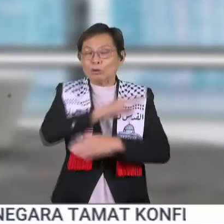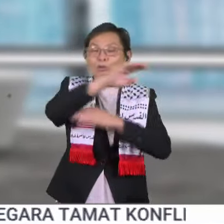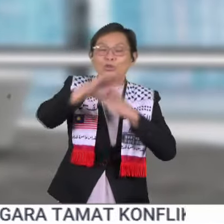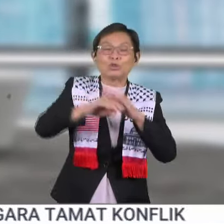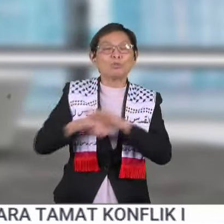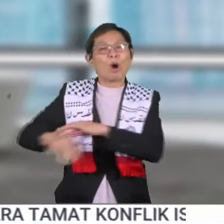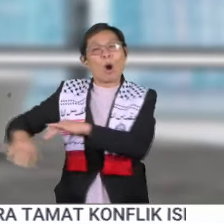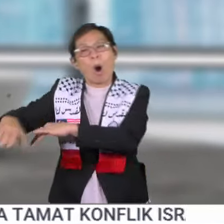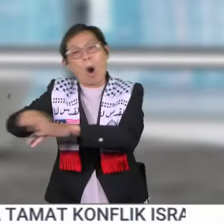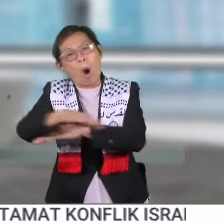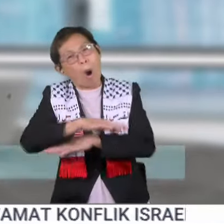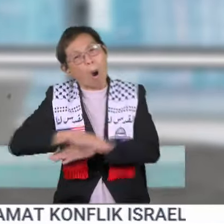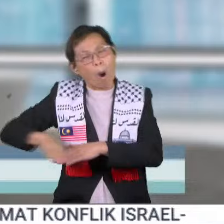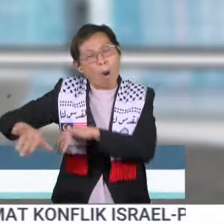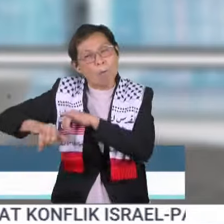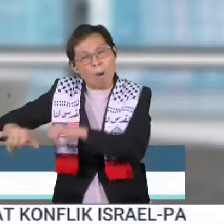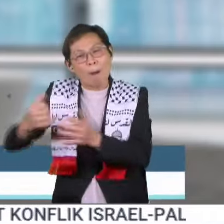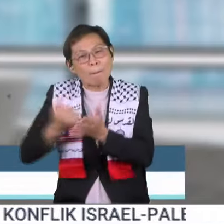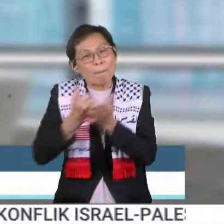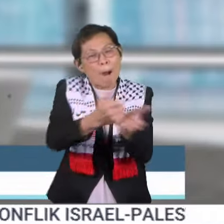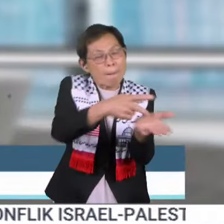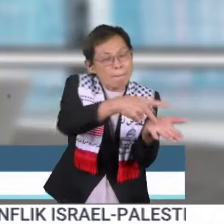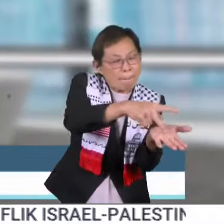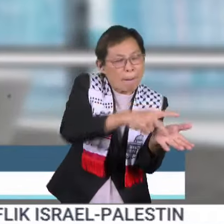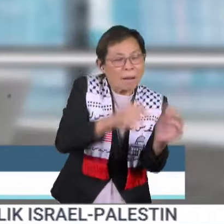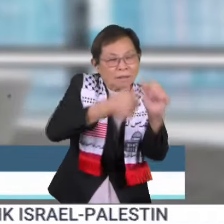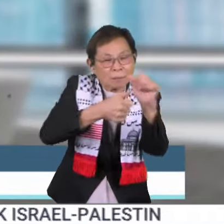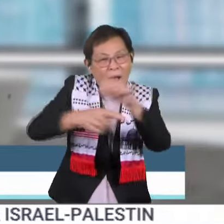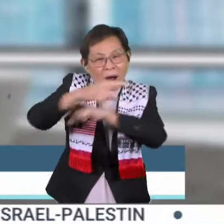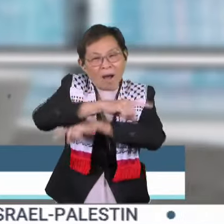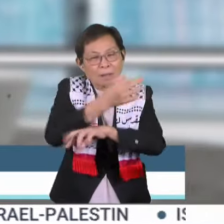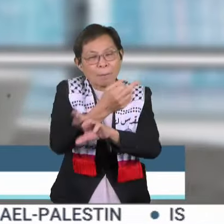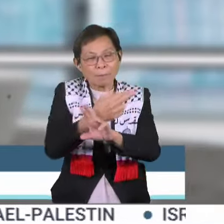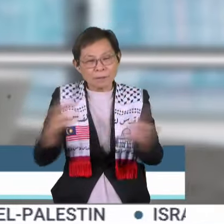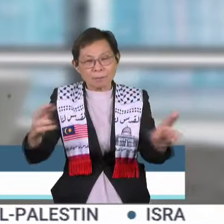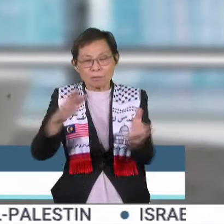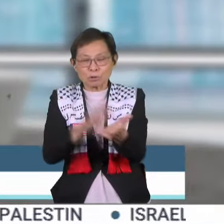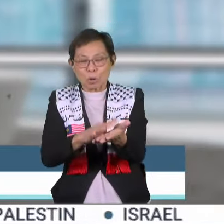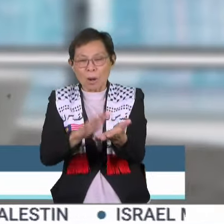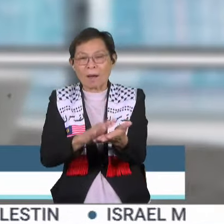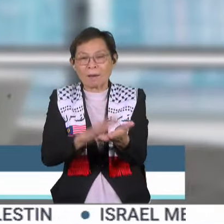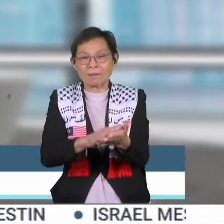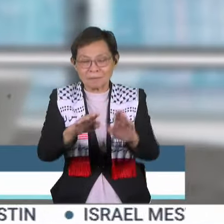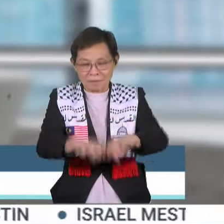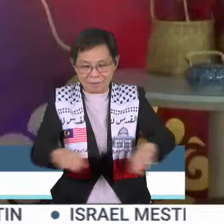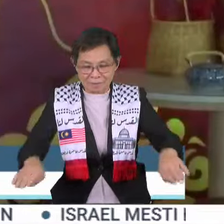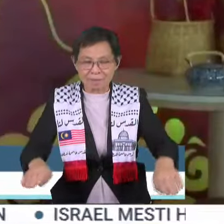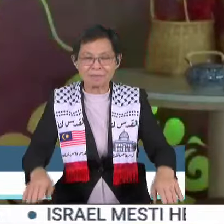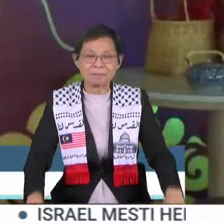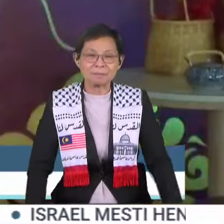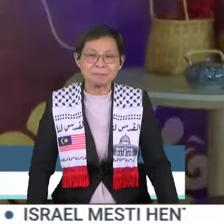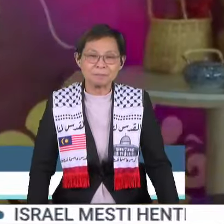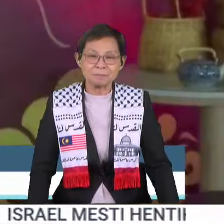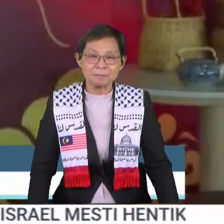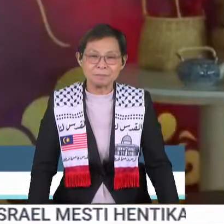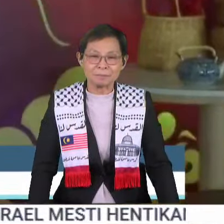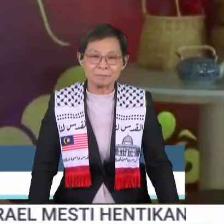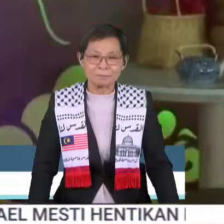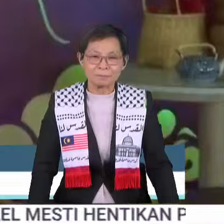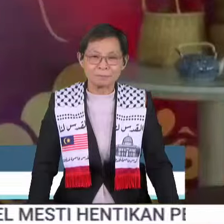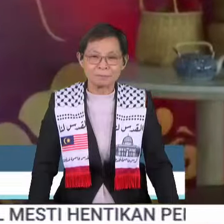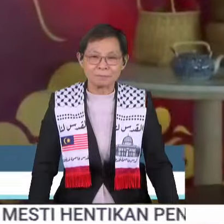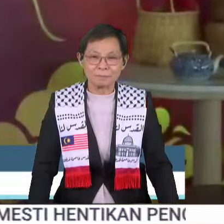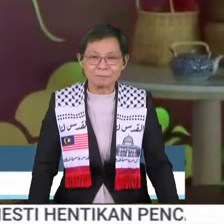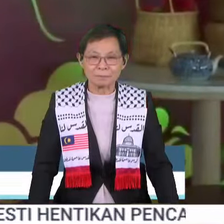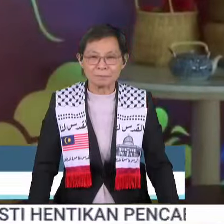Senada bantuan berupaya membantu perbelajaran harian termasuk persiapan persekolahan anak-anak